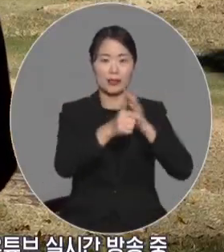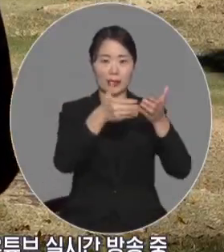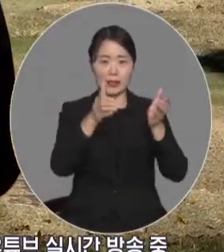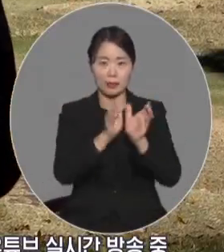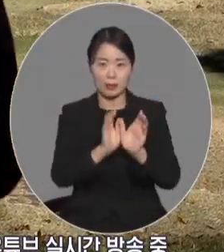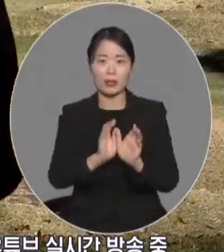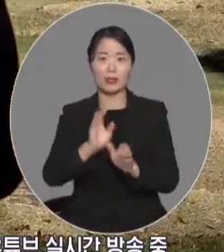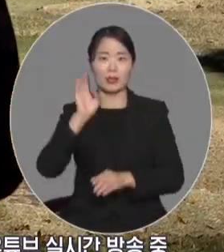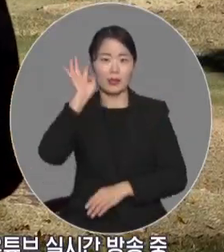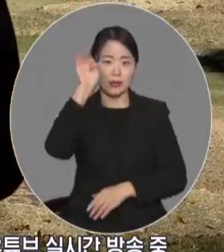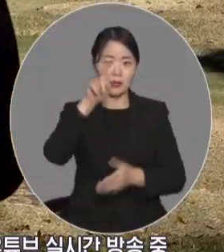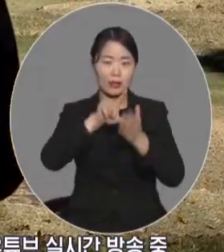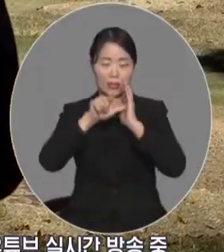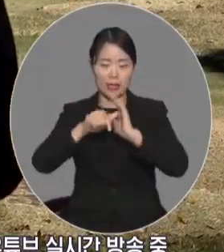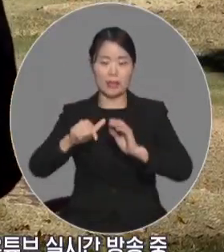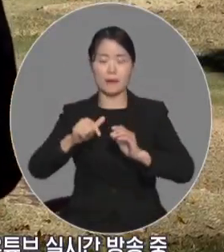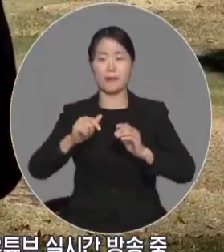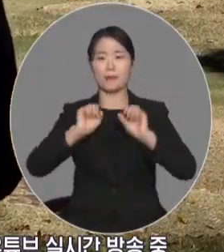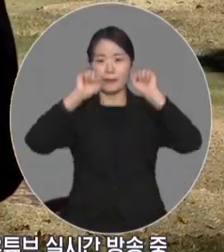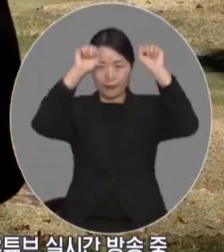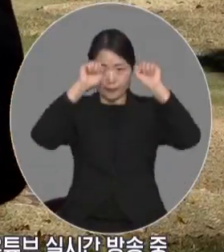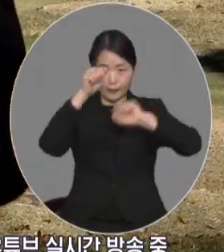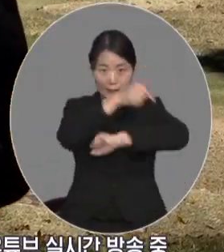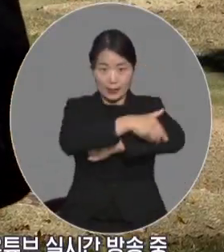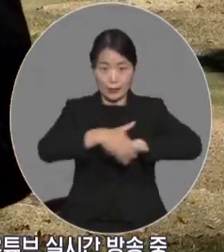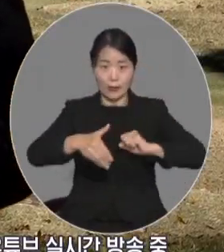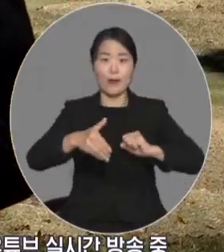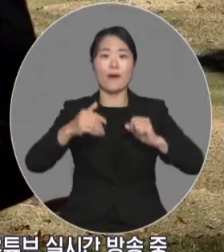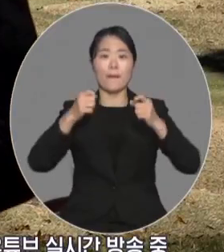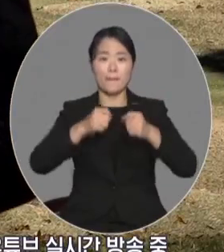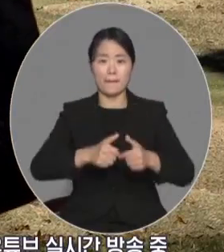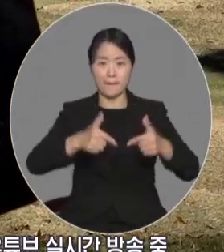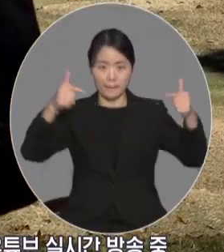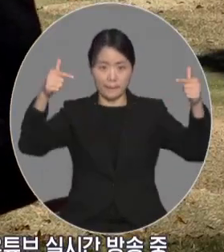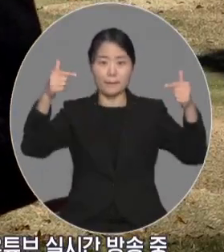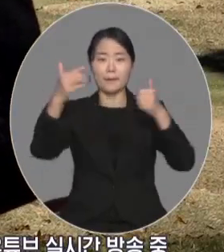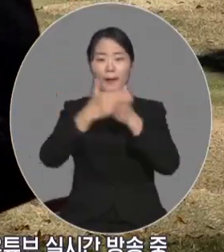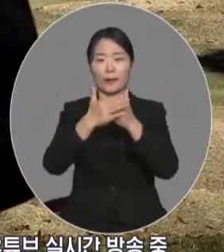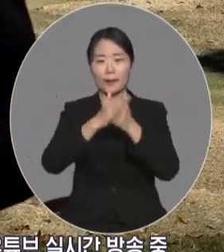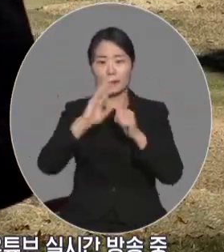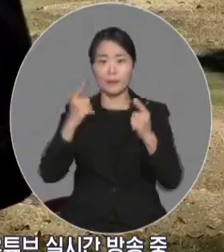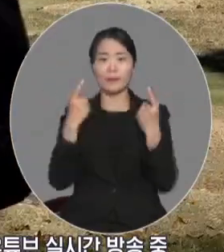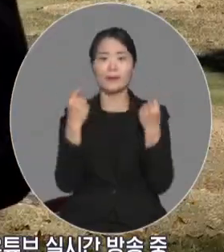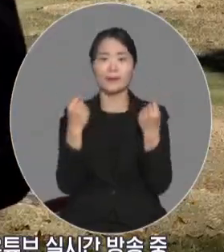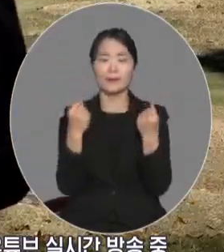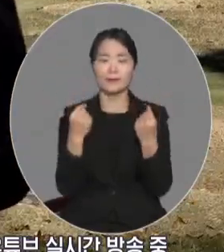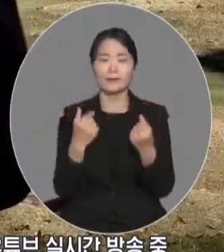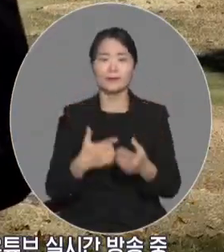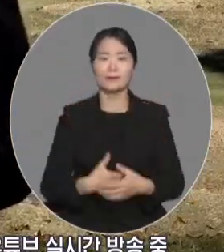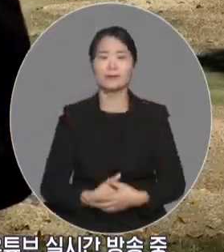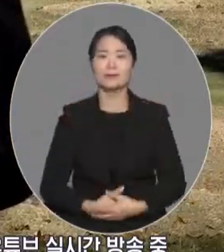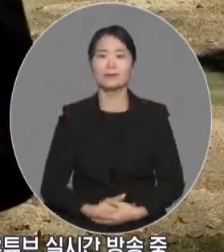향후 울산시가 계획 중인 스포츠 저변 확대에 큰 도움이 될 걸로 보입니다. 후쿠오카에서 UBC 뉴스 전명주입니다.